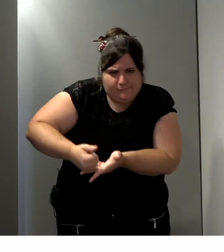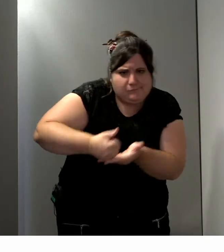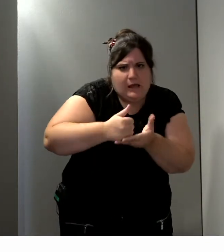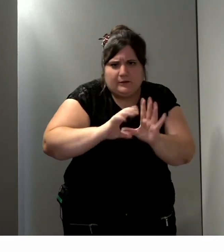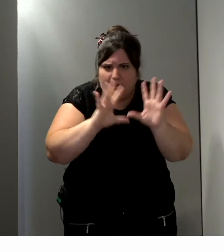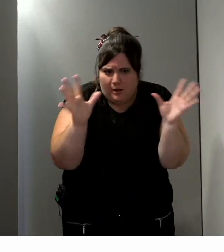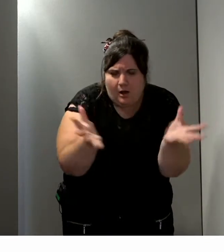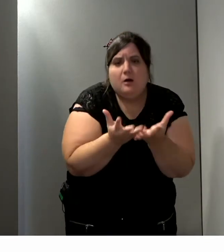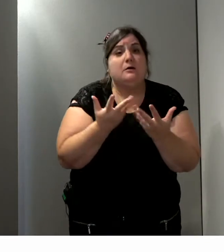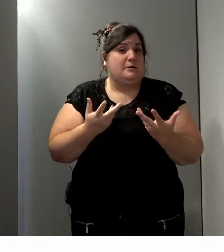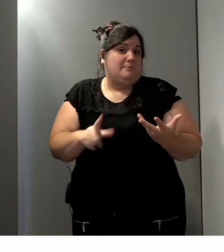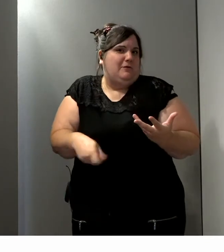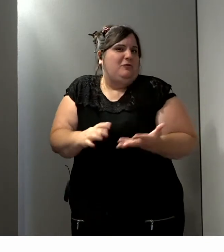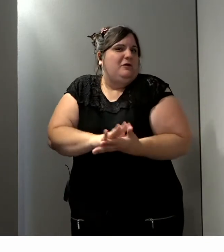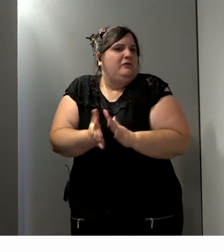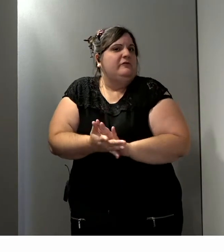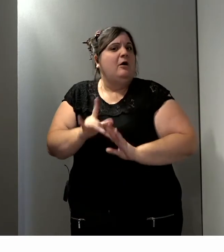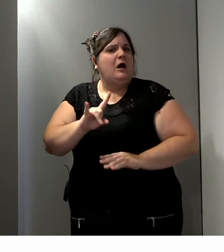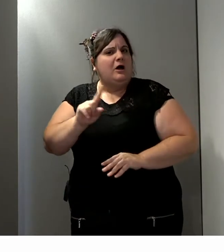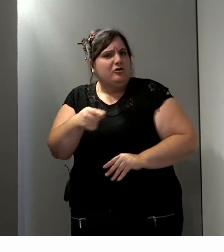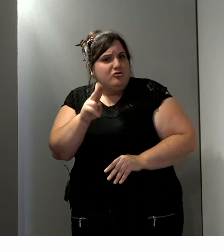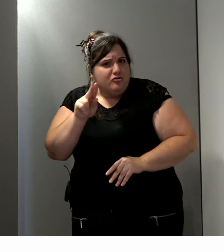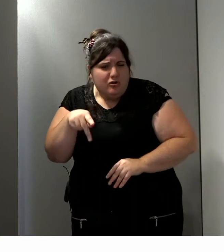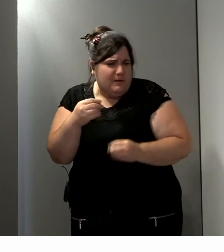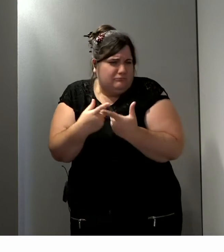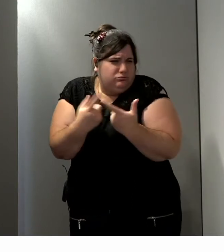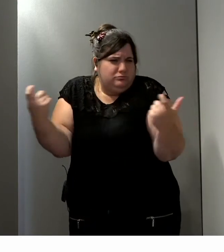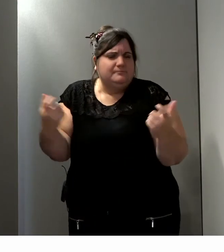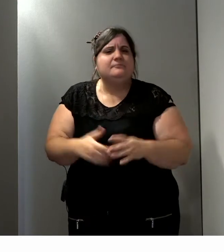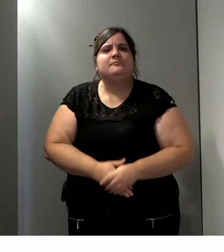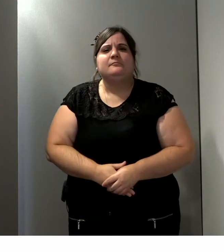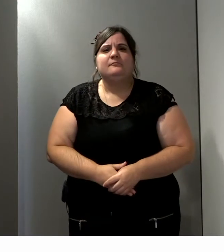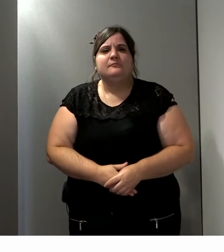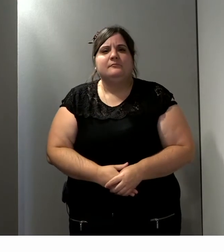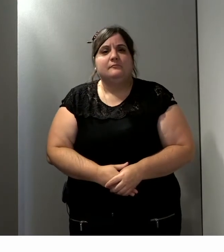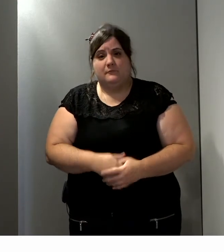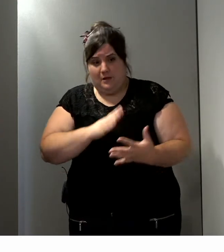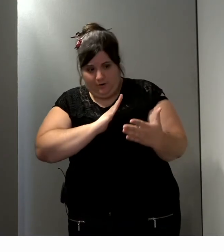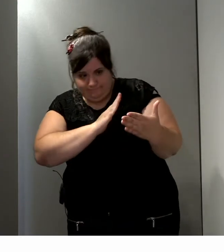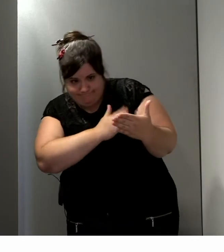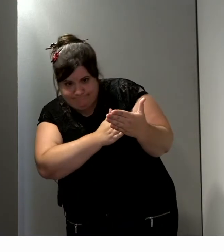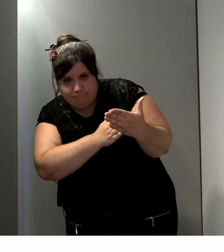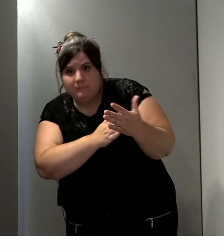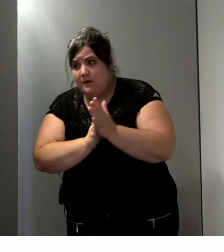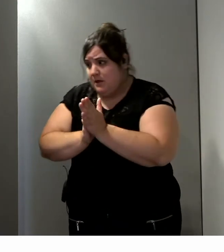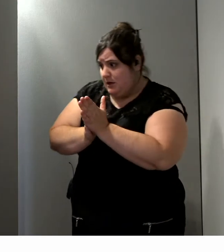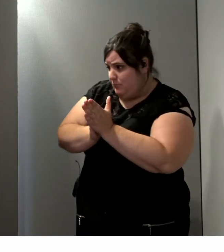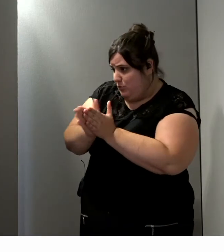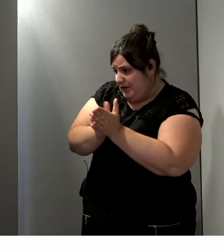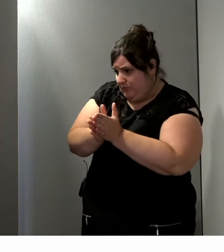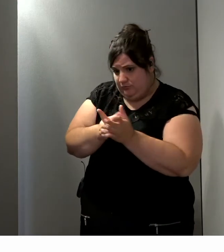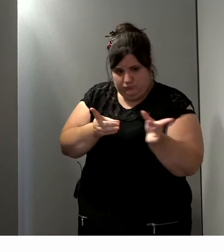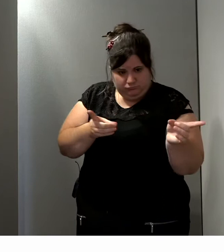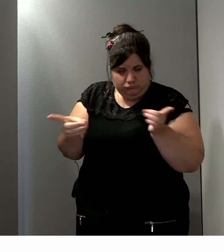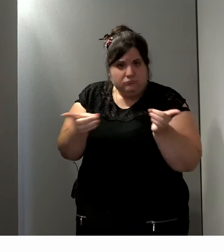pour entourer ces entrepreneurs, HUP et bien d'autres encore. Les freins d'accès et les motivations à entreprendre, nous, chez